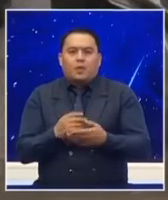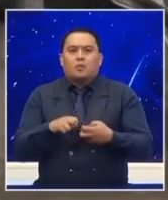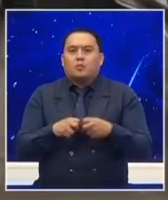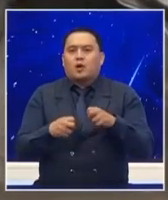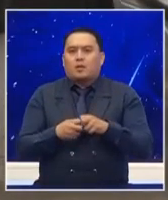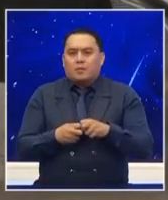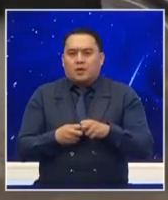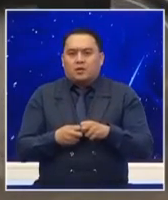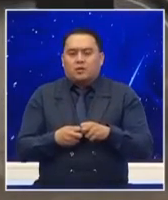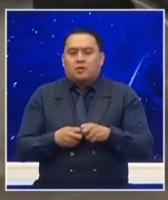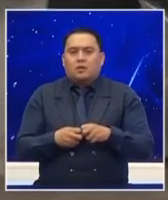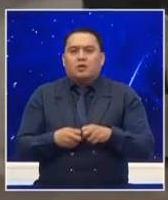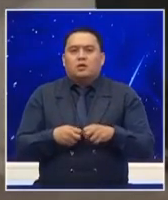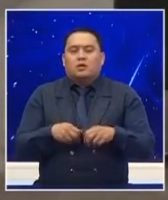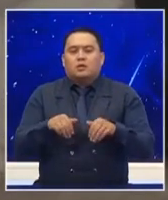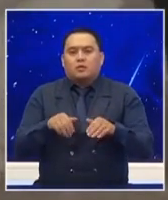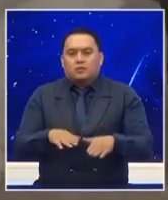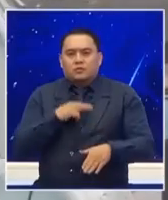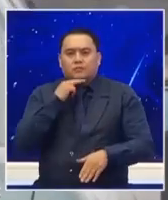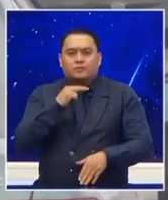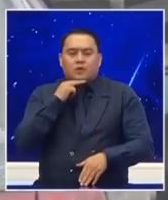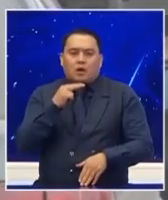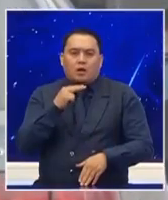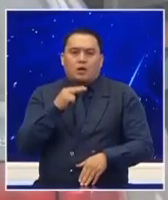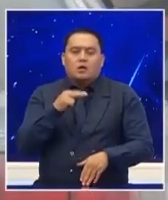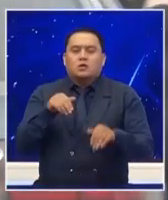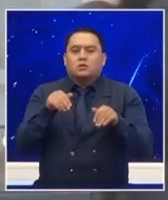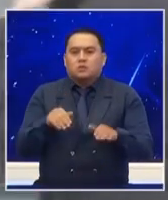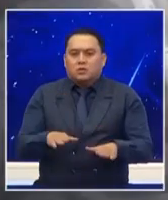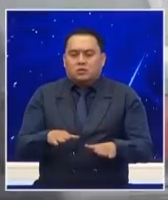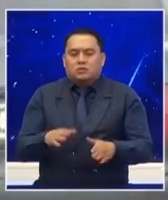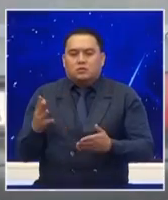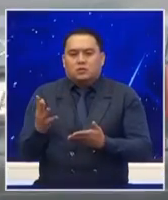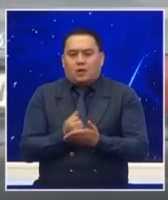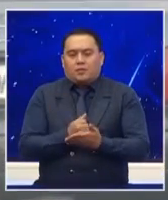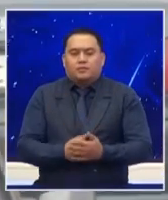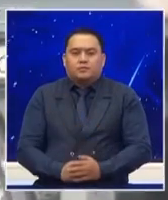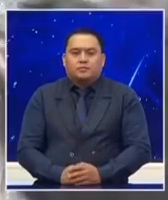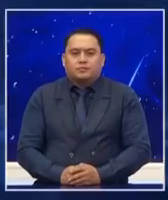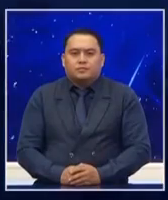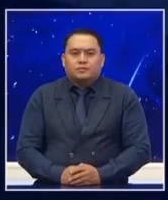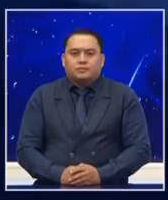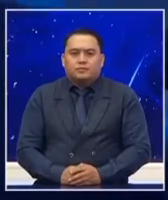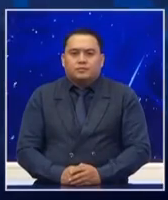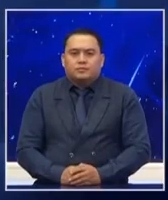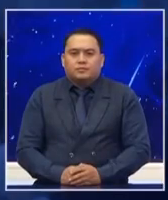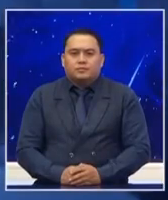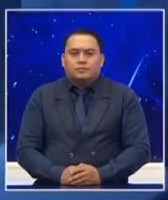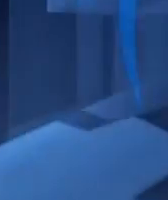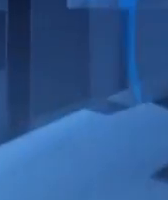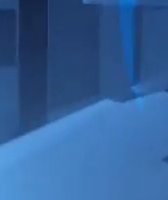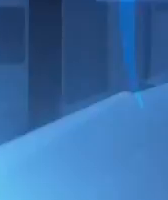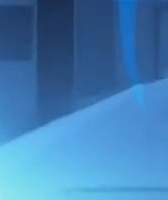мәселеге салмақпен қарап, аудан басшылары назарға алып, оң шешімін тауып берсе дейді ауылдықтар. Құрманжан